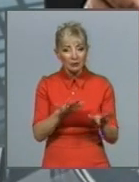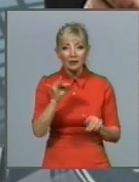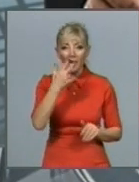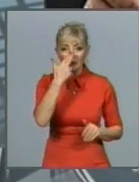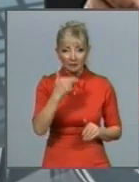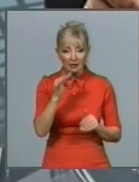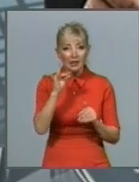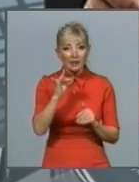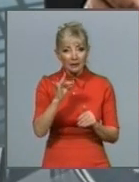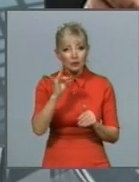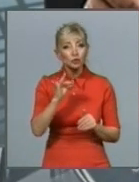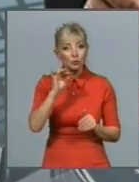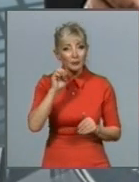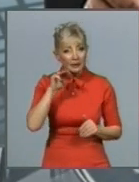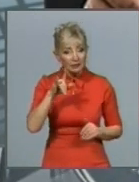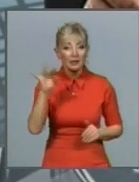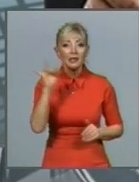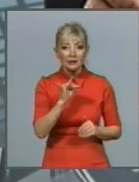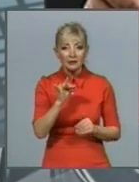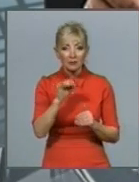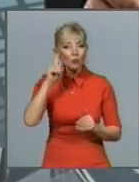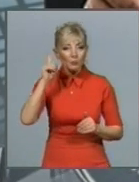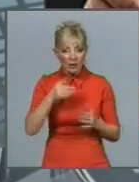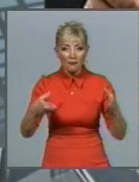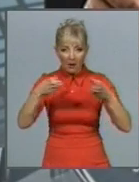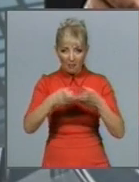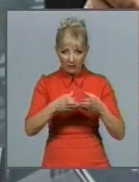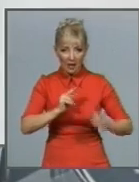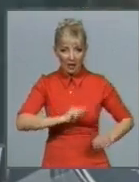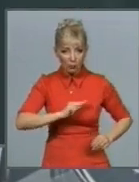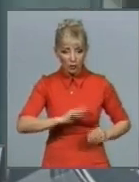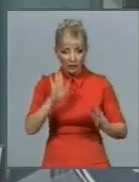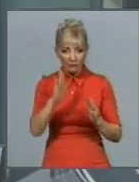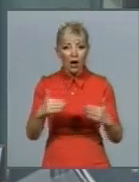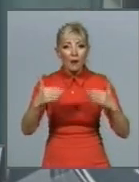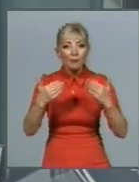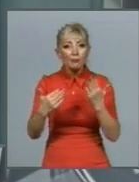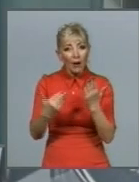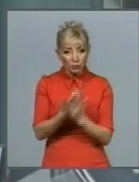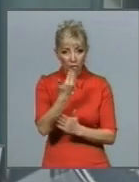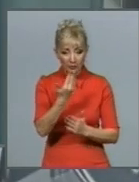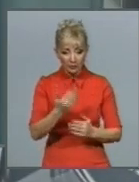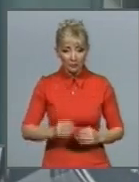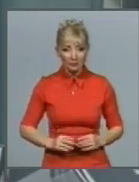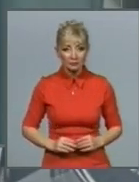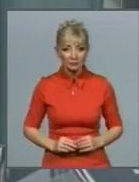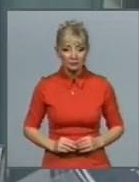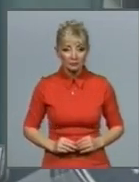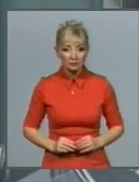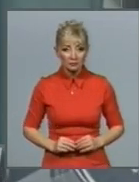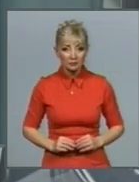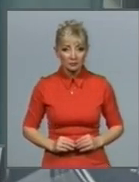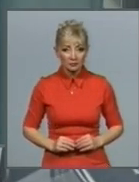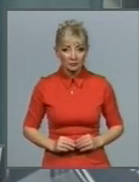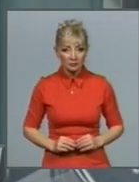а також інструменти і навички командної роботи в новому форматі. Яна Біляєва, Євген Клочко,